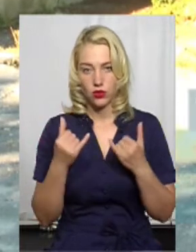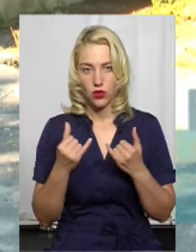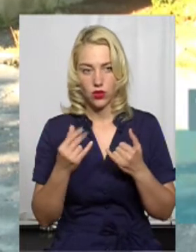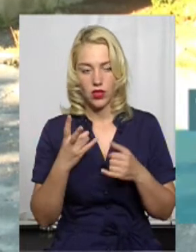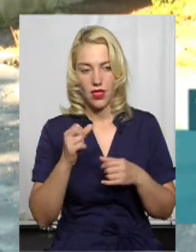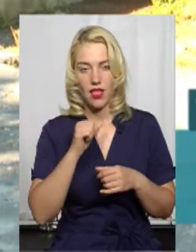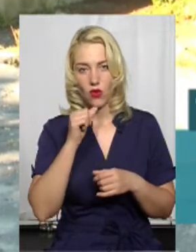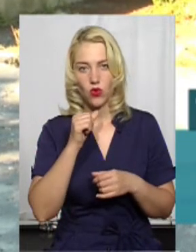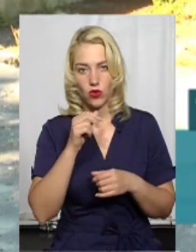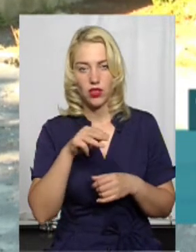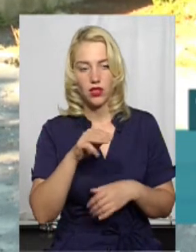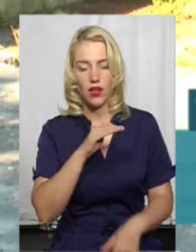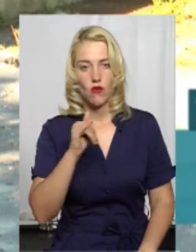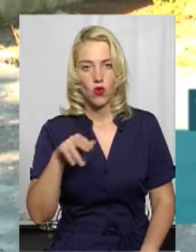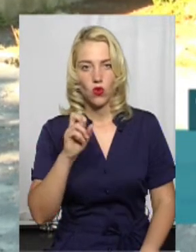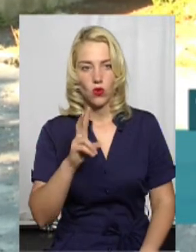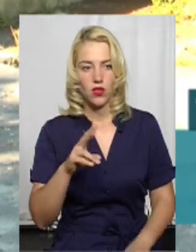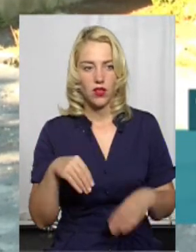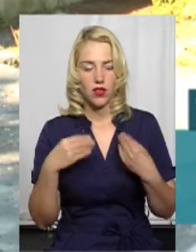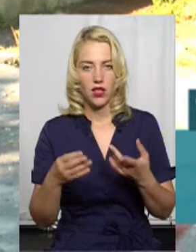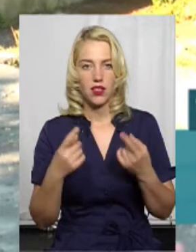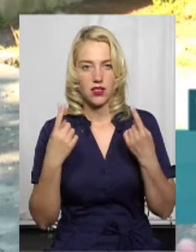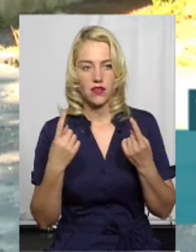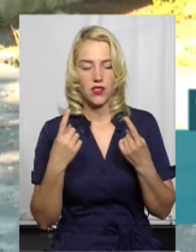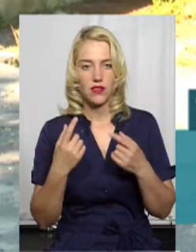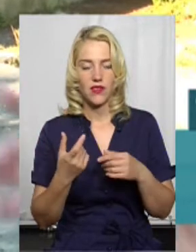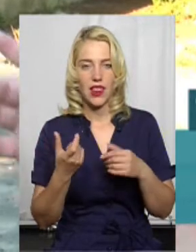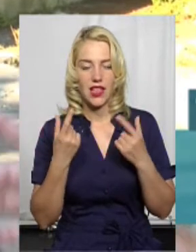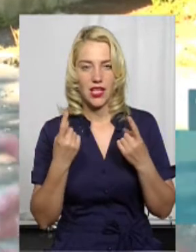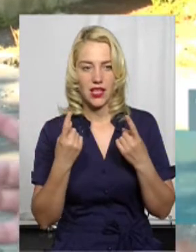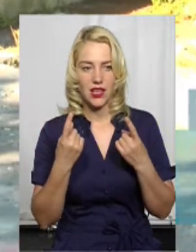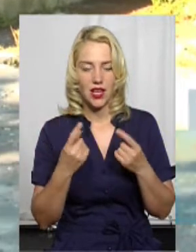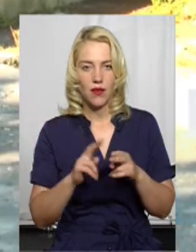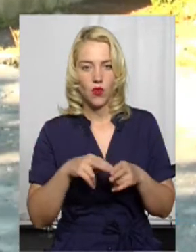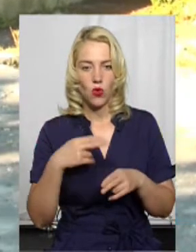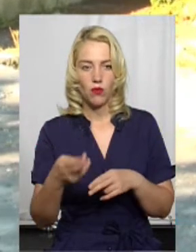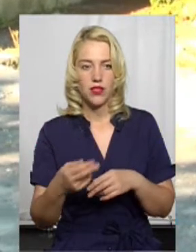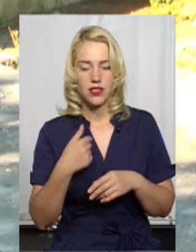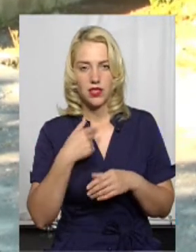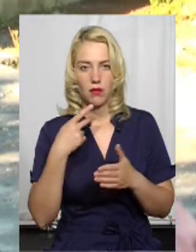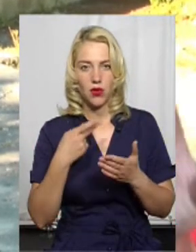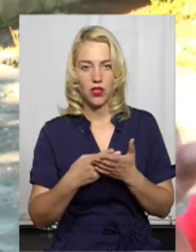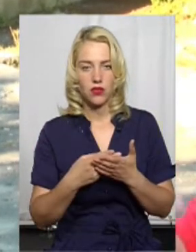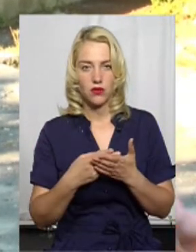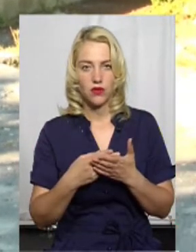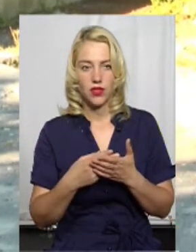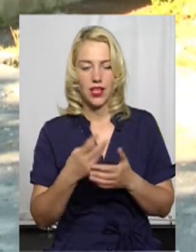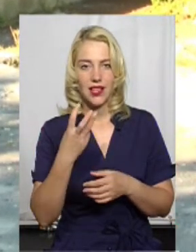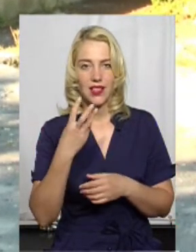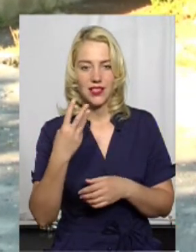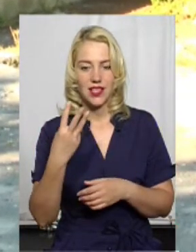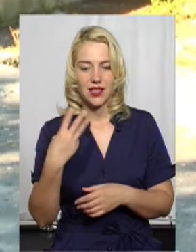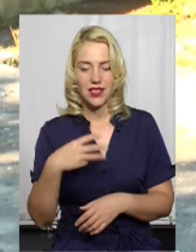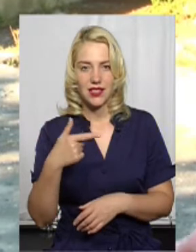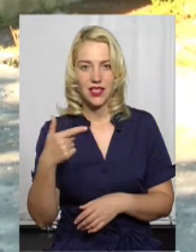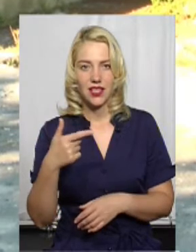на горіхи та на фундук дається саме практично велика компенсація, я сьогодні показував. 330